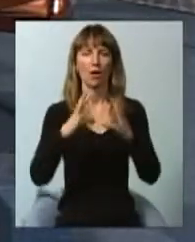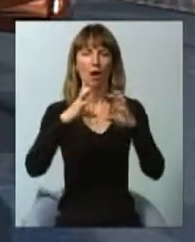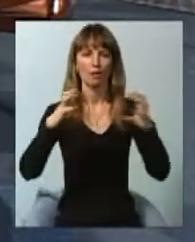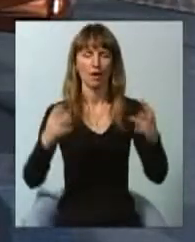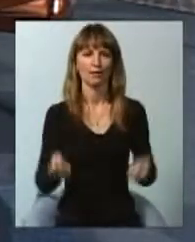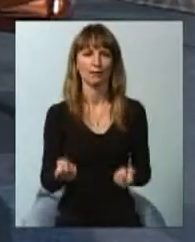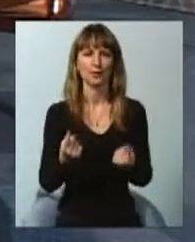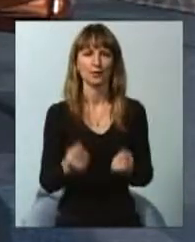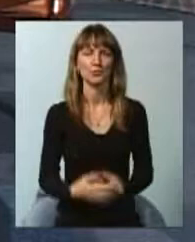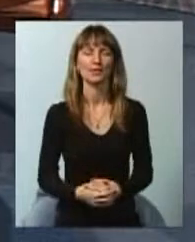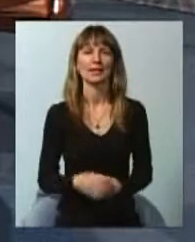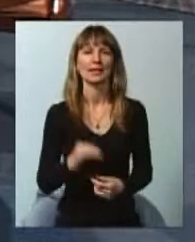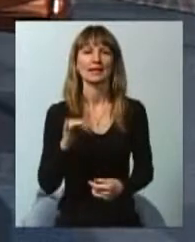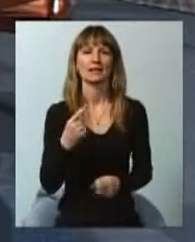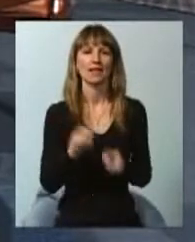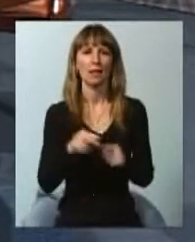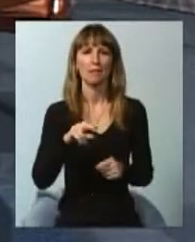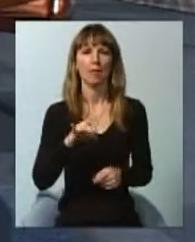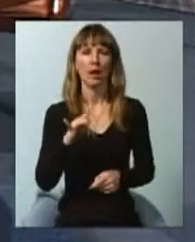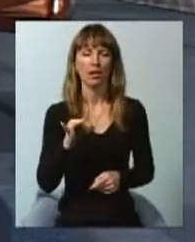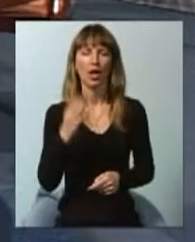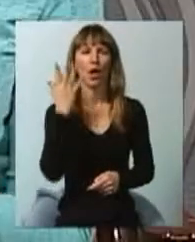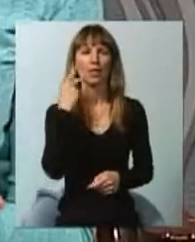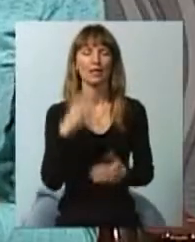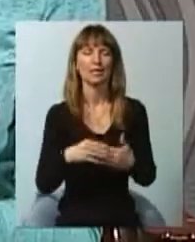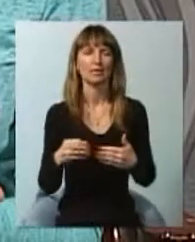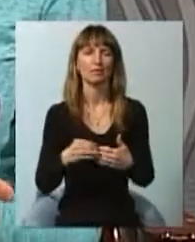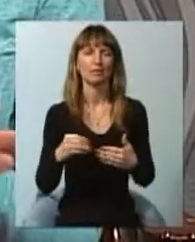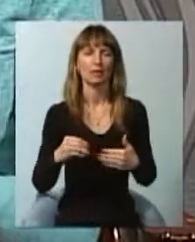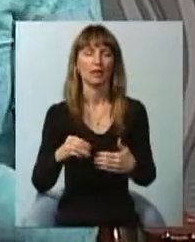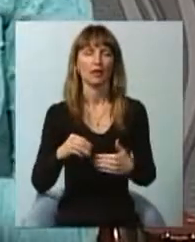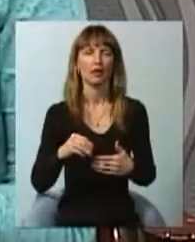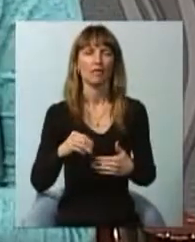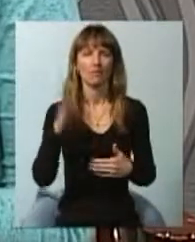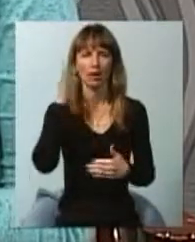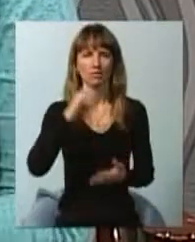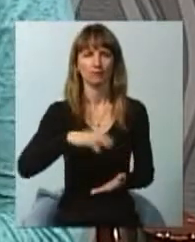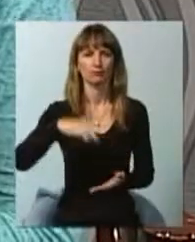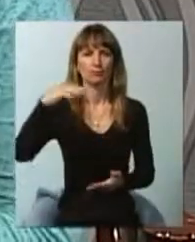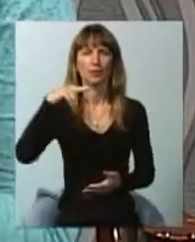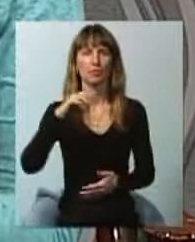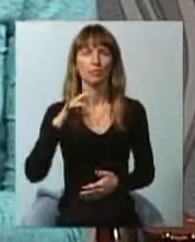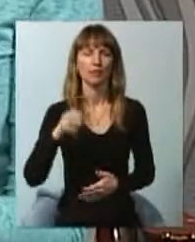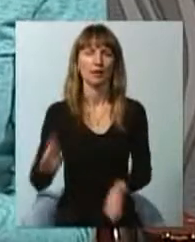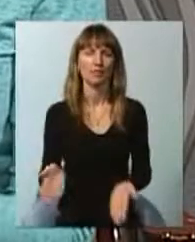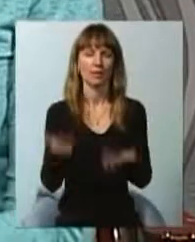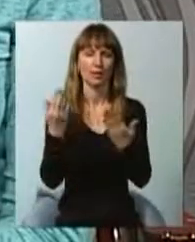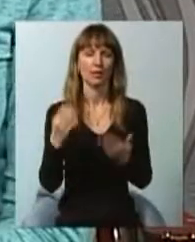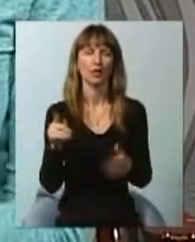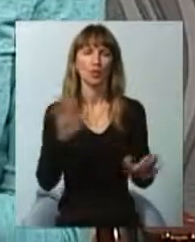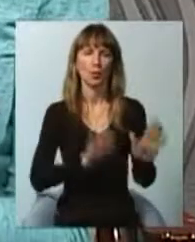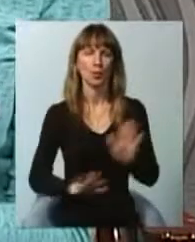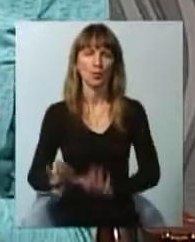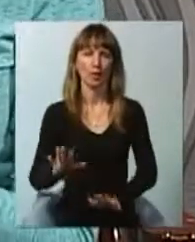беруться? Із цієї пари. Так. Коли на землі випаровується та сама вода в річках, наприклад, або той же самий